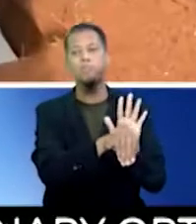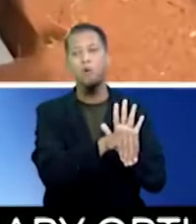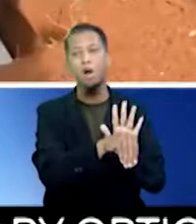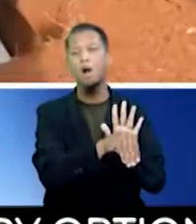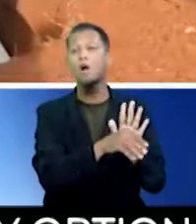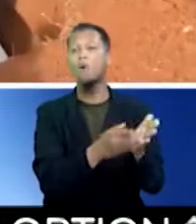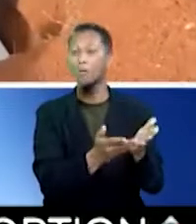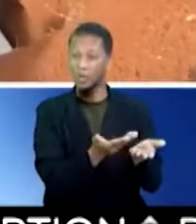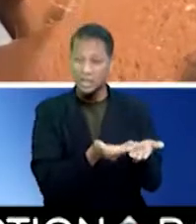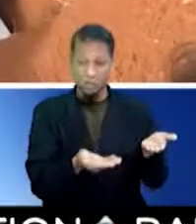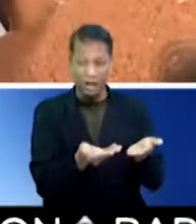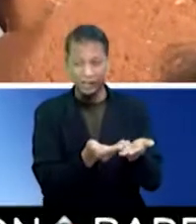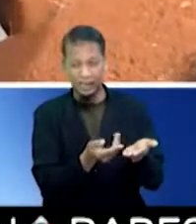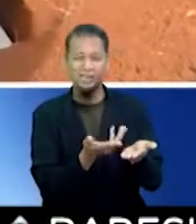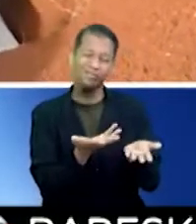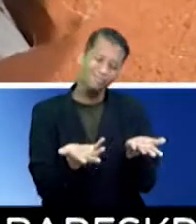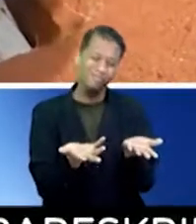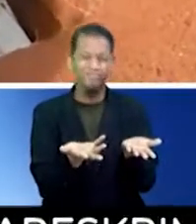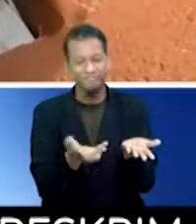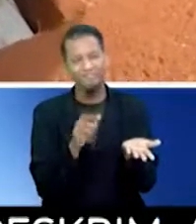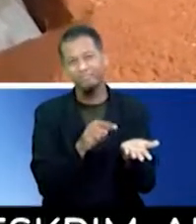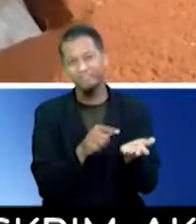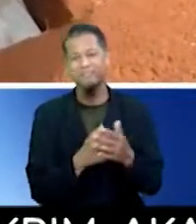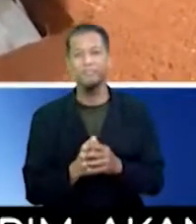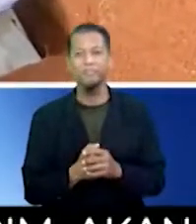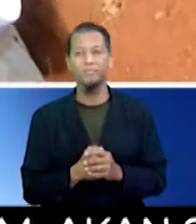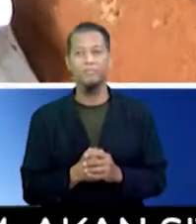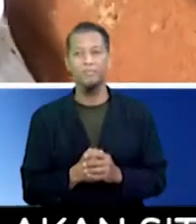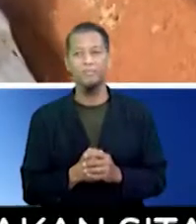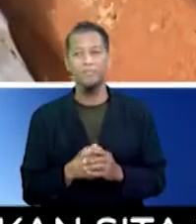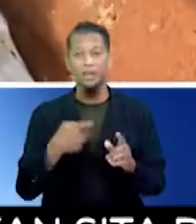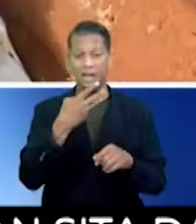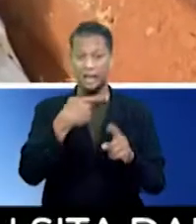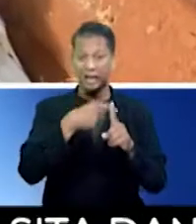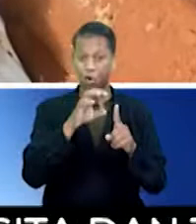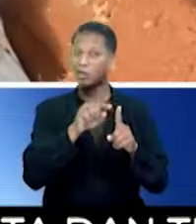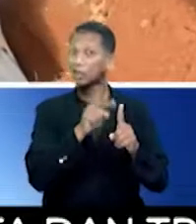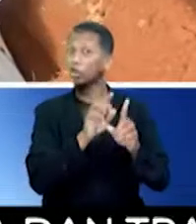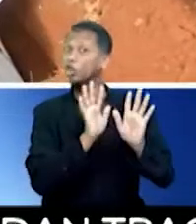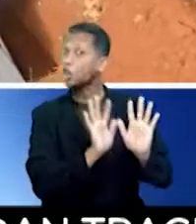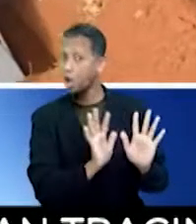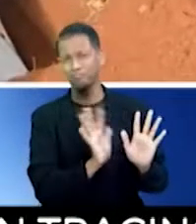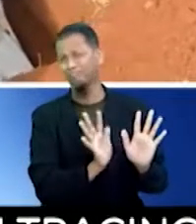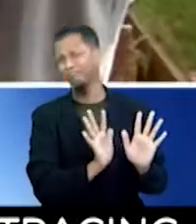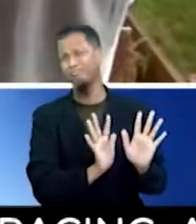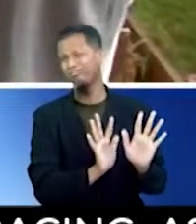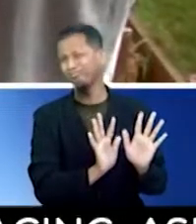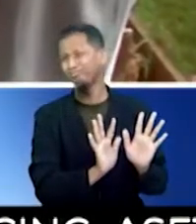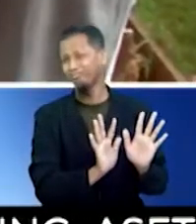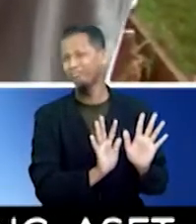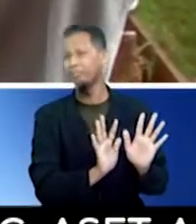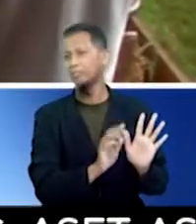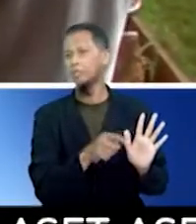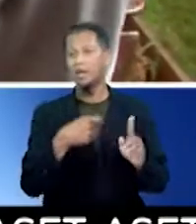terjadi kemudian tidak hanya dari pihak Eko saja kalau kita ketahui Eko ini pergi meninggalkan